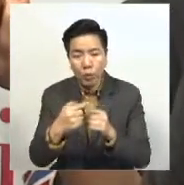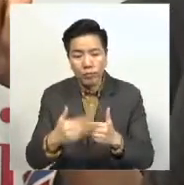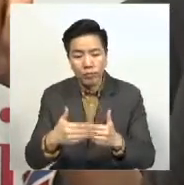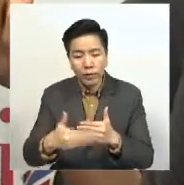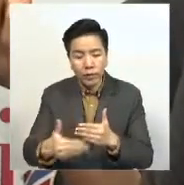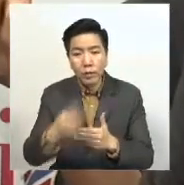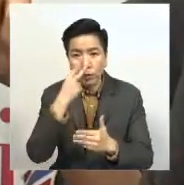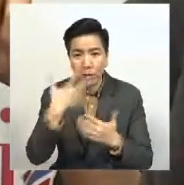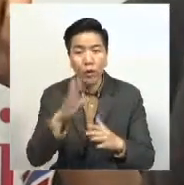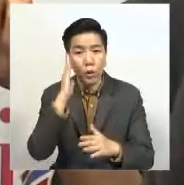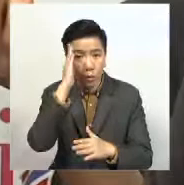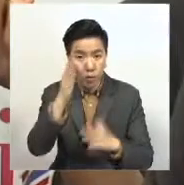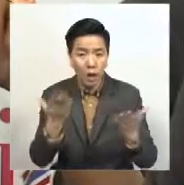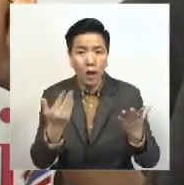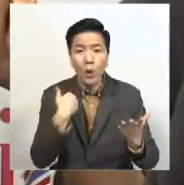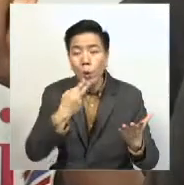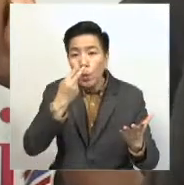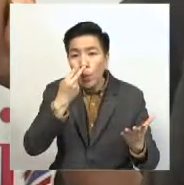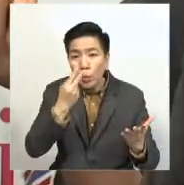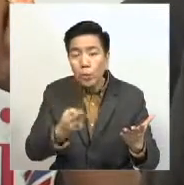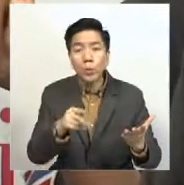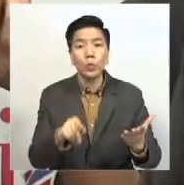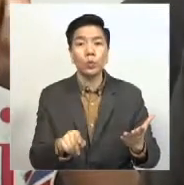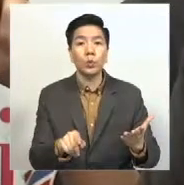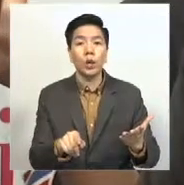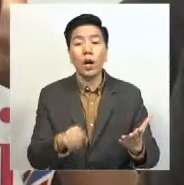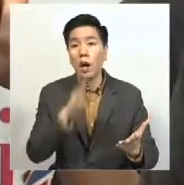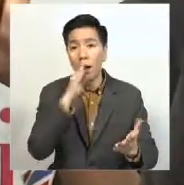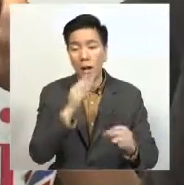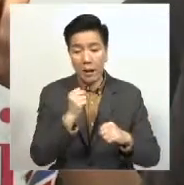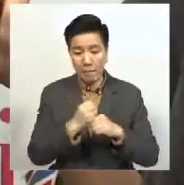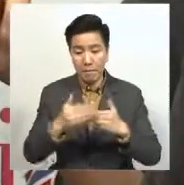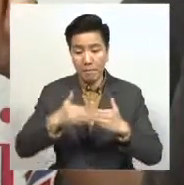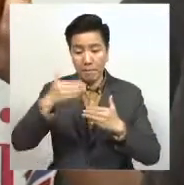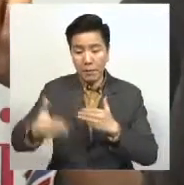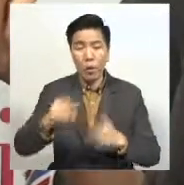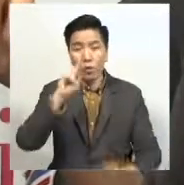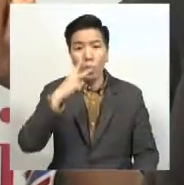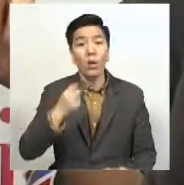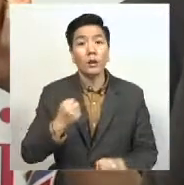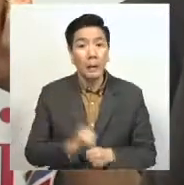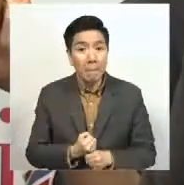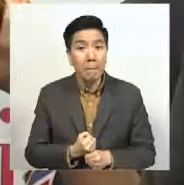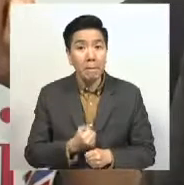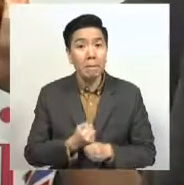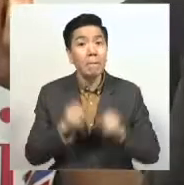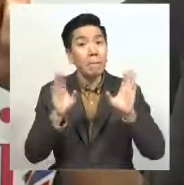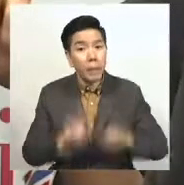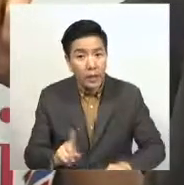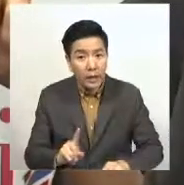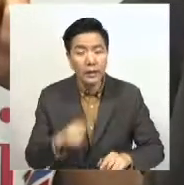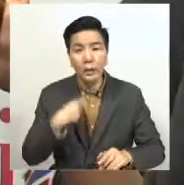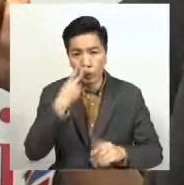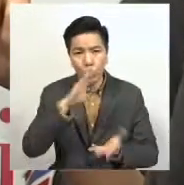หนึ่งแล้วเราก็จะดูว่าถ้าจะทำเฟส2จะทำไหมทำรูปแบบไหนนะครับ